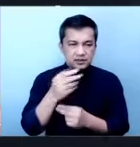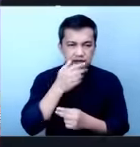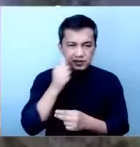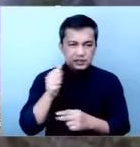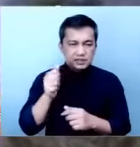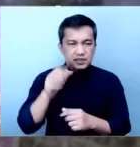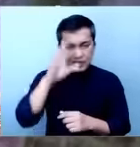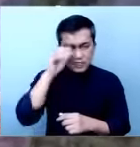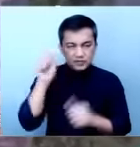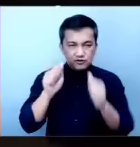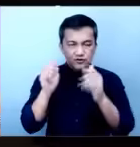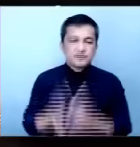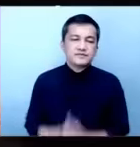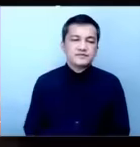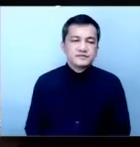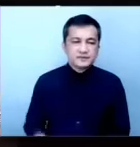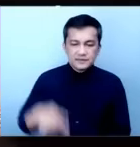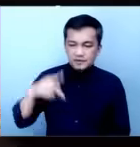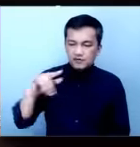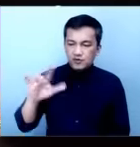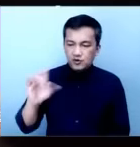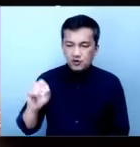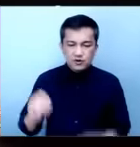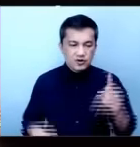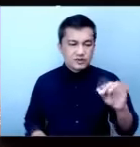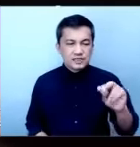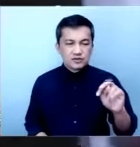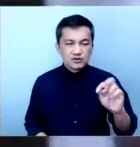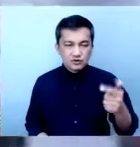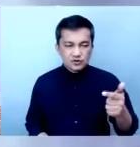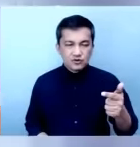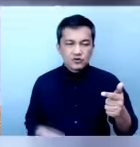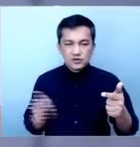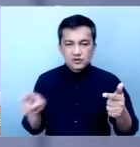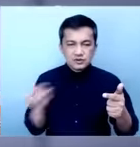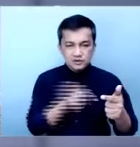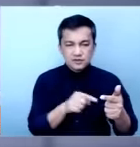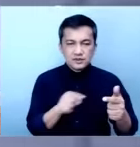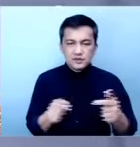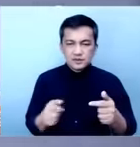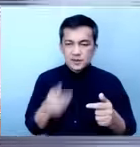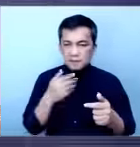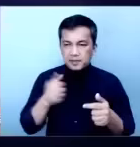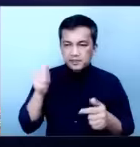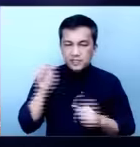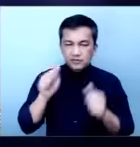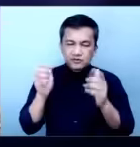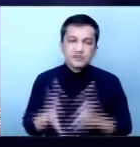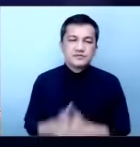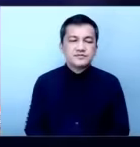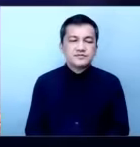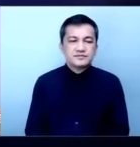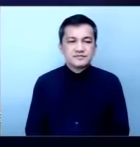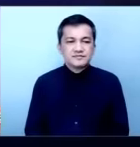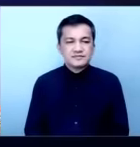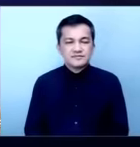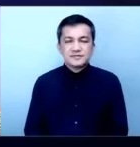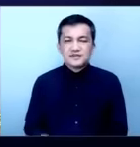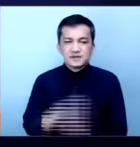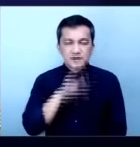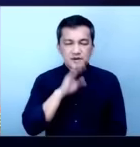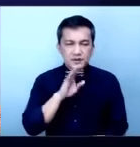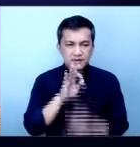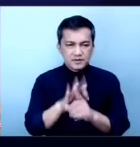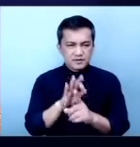category. Sina Piolo Pascual at Ding Dong Dantes naman ang itinanghal na Best Actors. Ikinadismaya rin ng fans ang